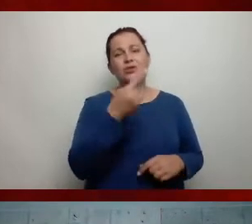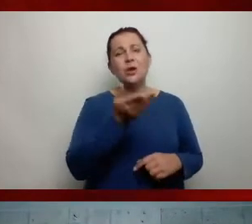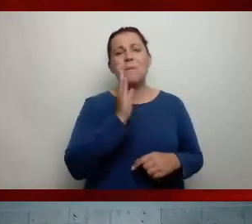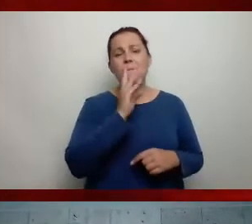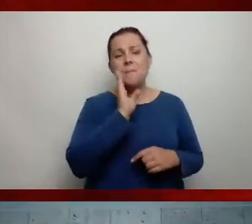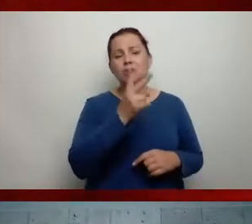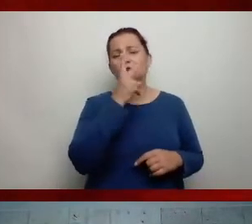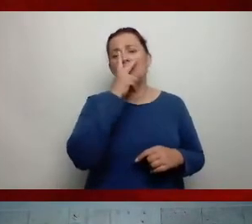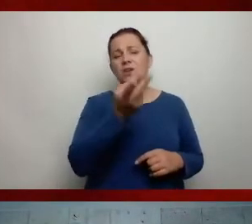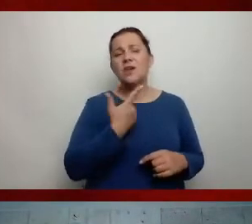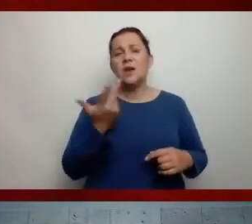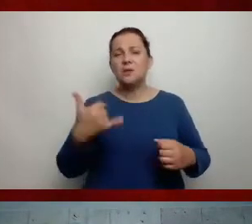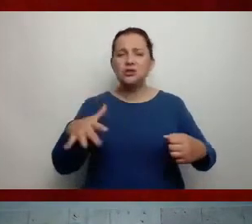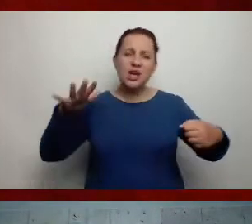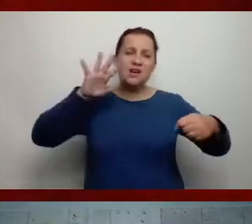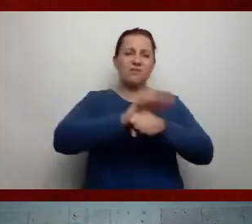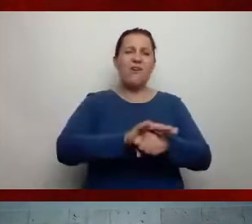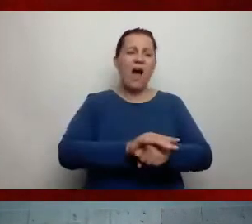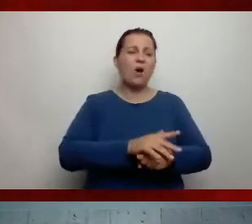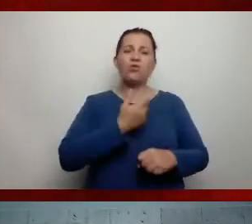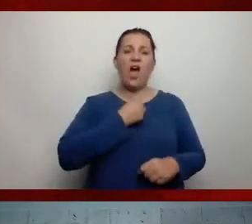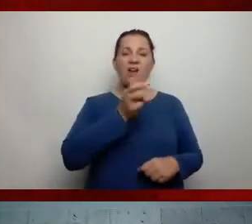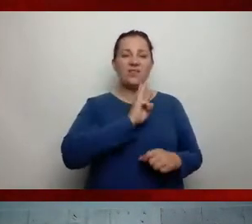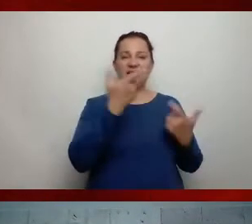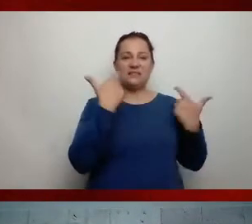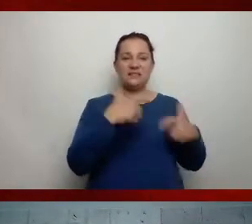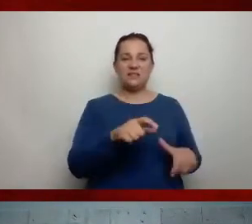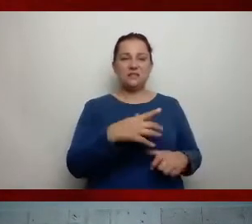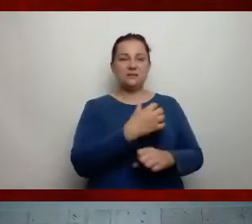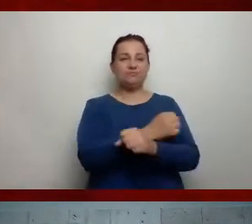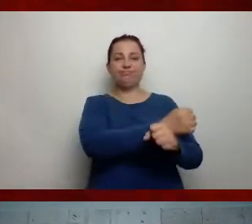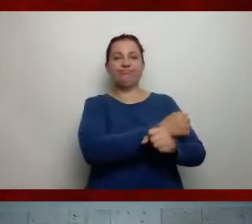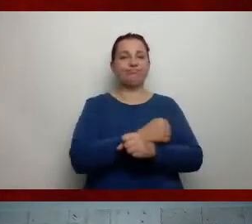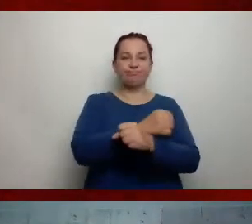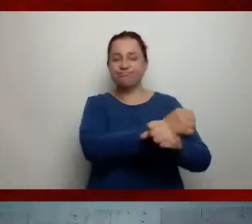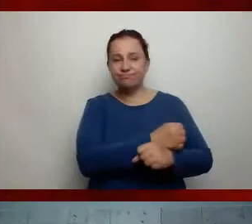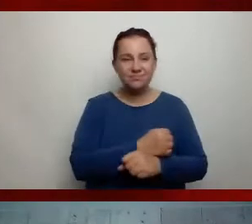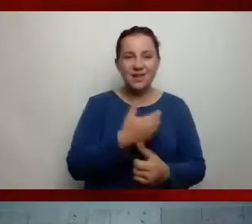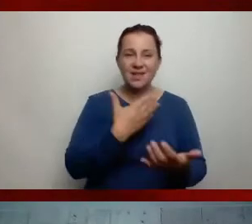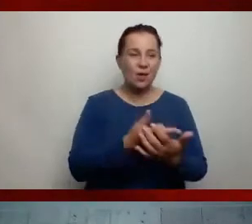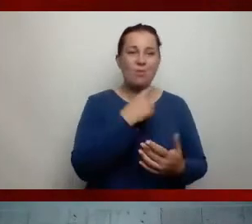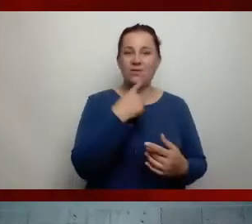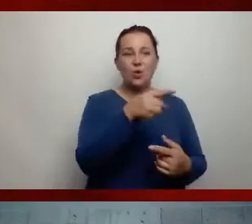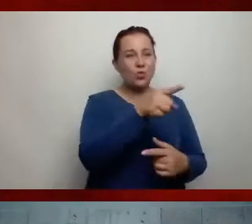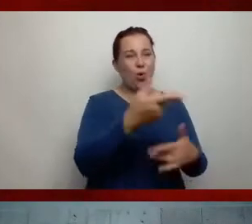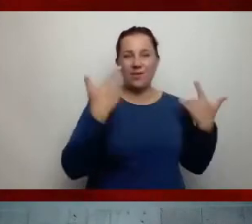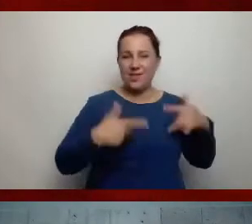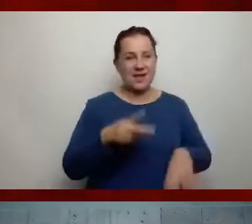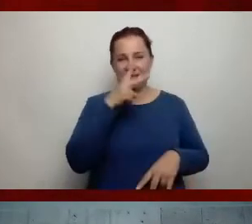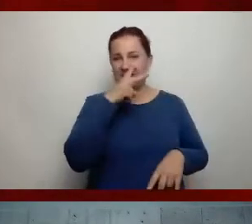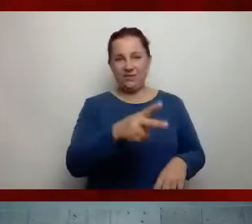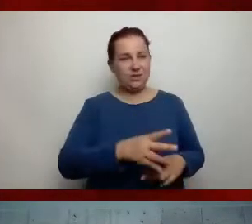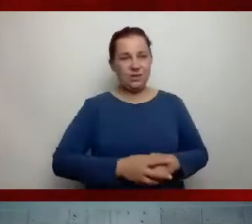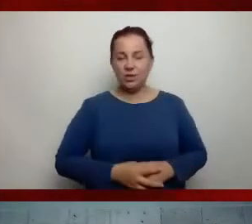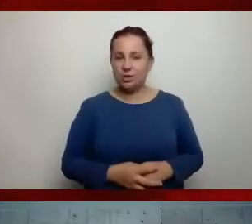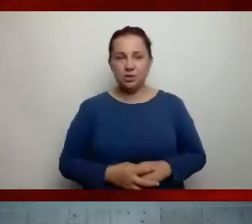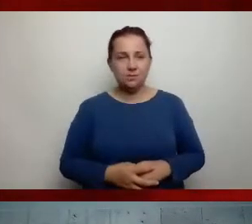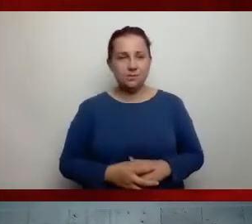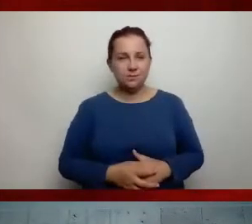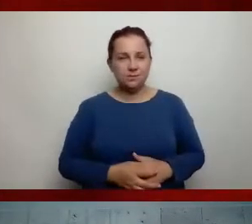oczach, a on nic nie będzie mógł zrobić. I że tego po prostu nie chce, bardziej niż tego